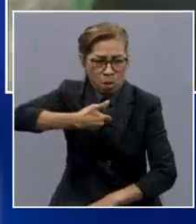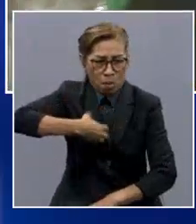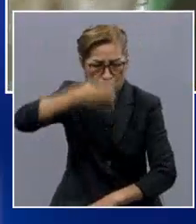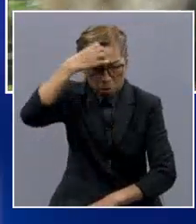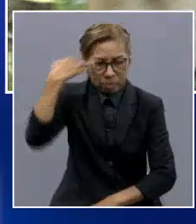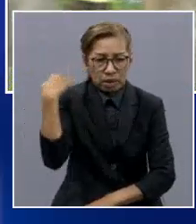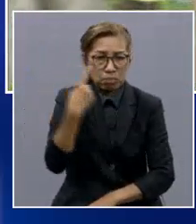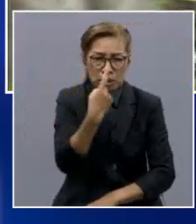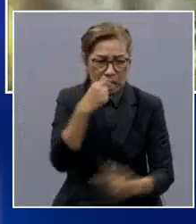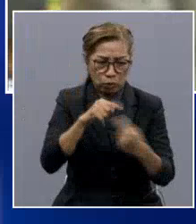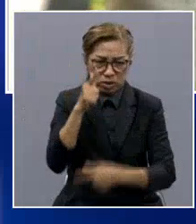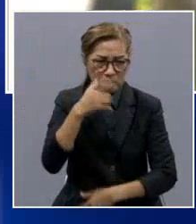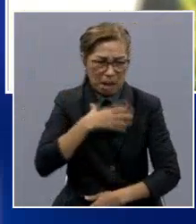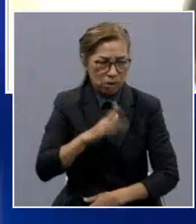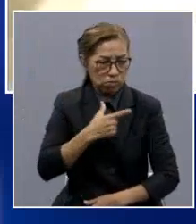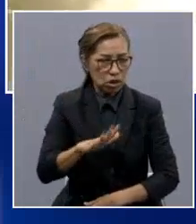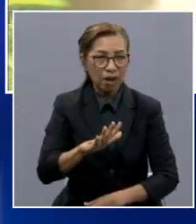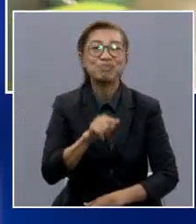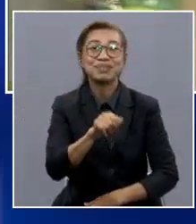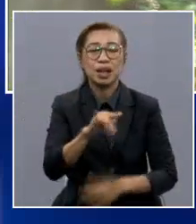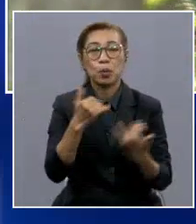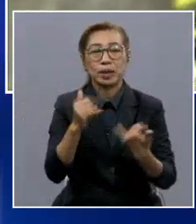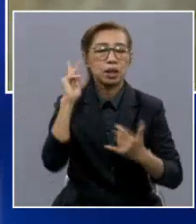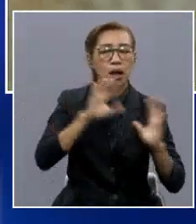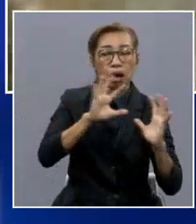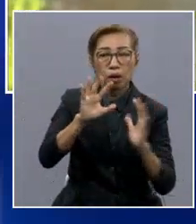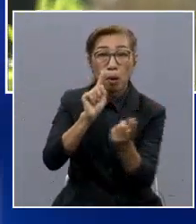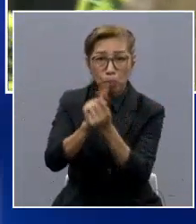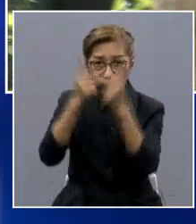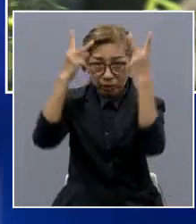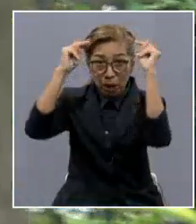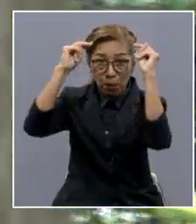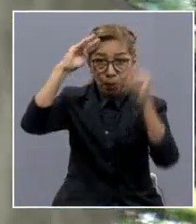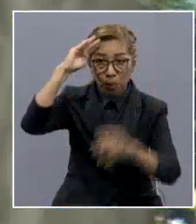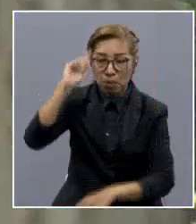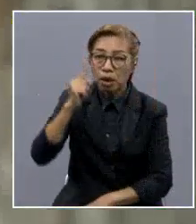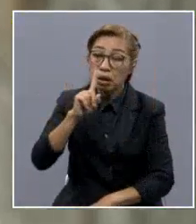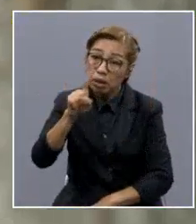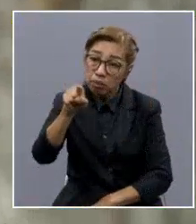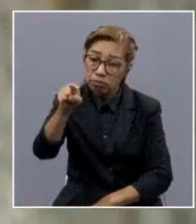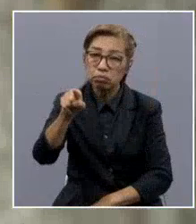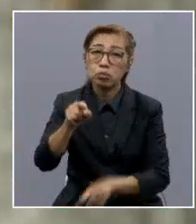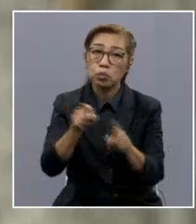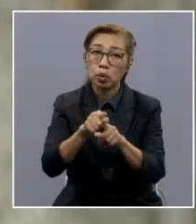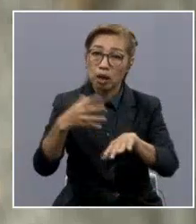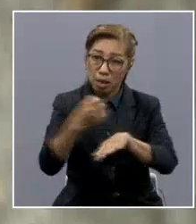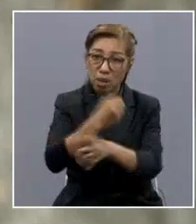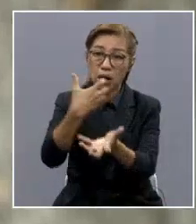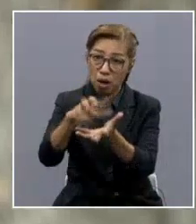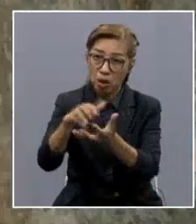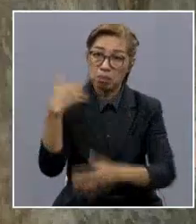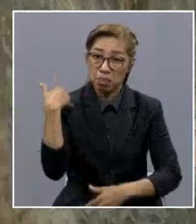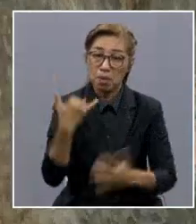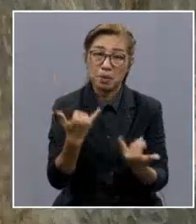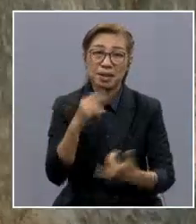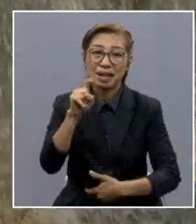คนนี้ผมไม่ชอบผ่านมาสองวันวันนี้นักข่าวไปเจอเหมือนกันแล้วก็ถามท่านนายกนะคะบอกว่าอยากจะพูดอะไรเรื่องการเมืองหรือเปล่าเนี่ย